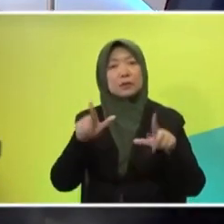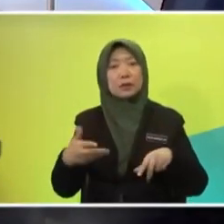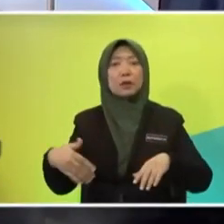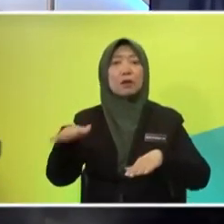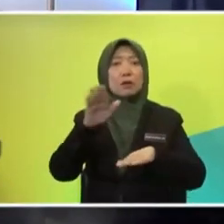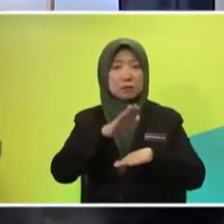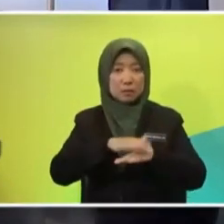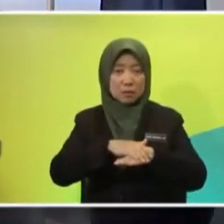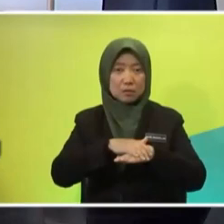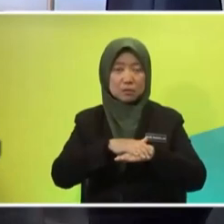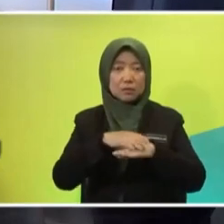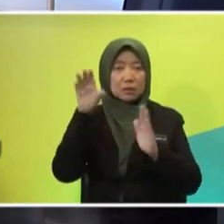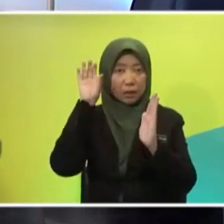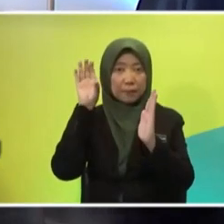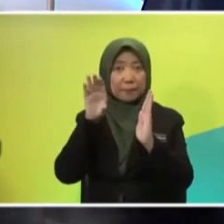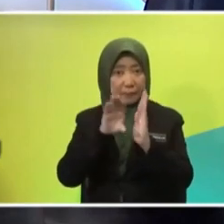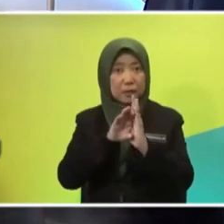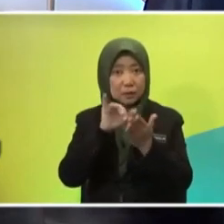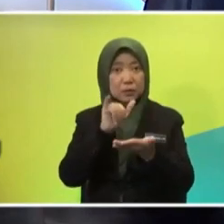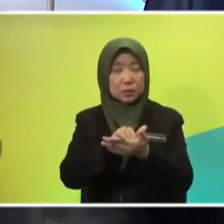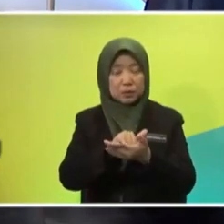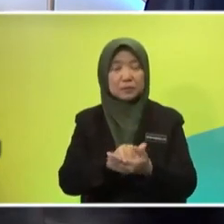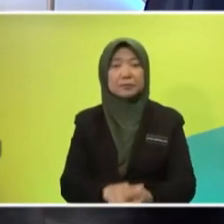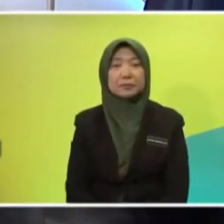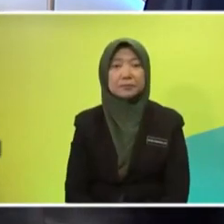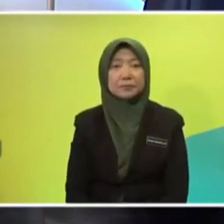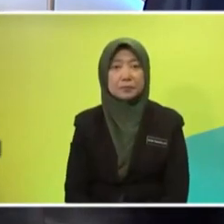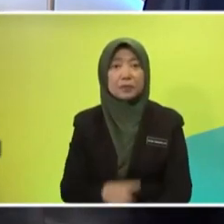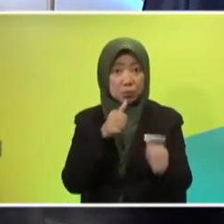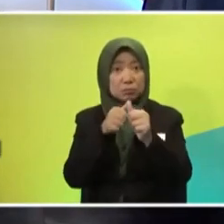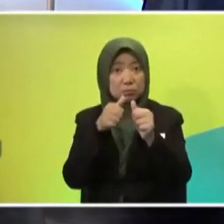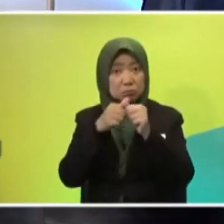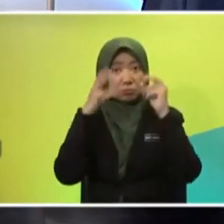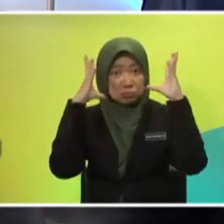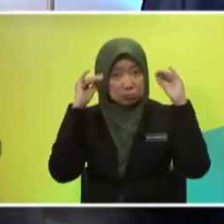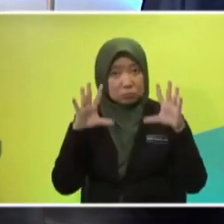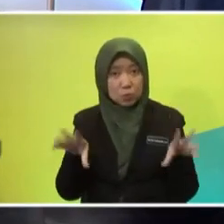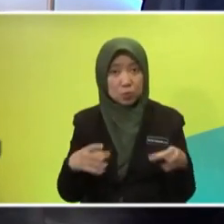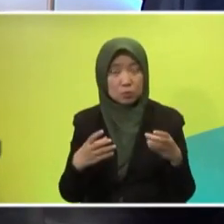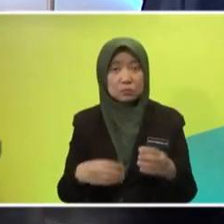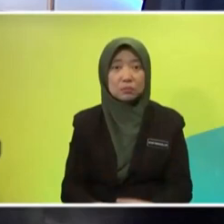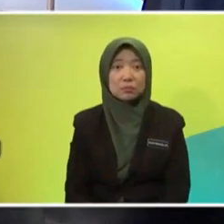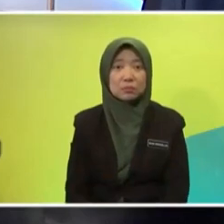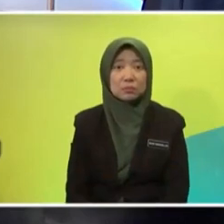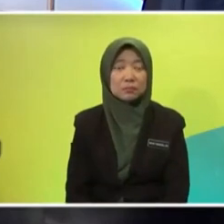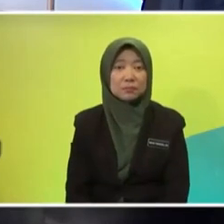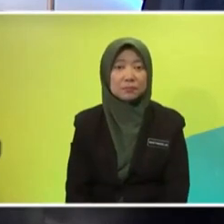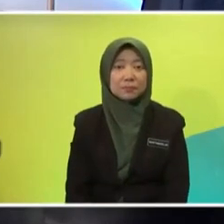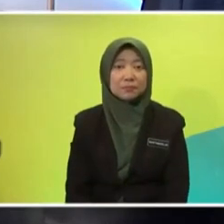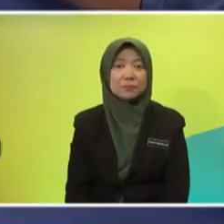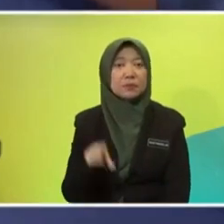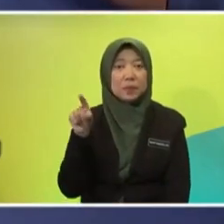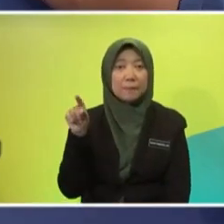Okey, boleh. Kak Rina dan Cikgu Ana boleh sama-sama cikgu ya. Okey. Kita gamkan gambar anak